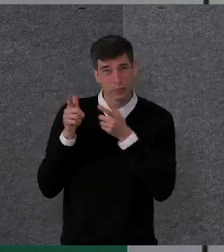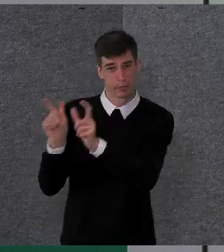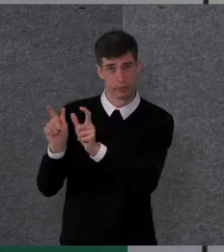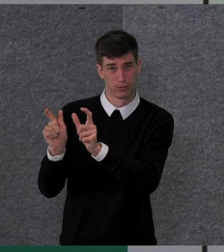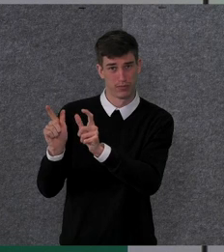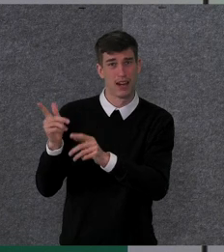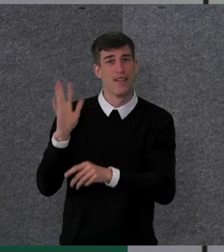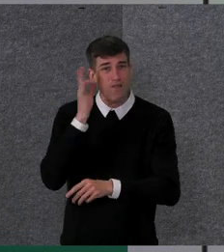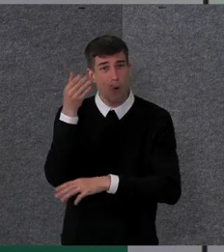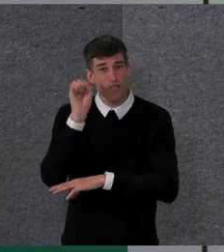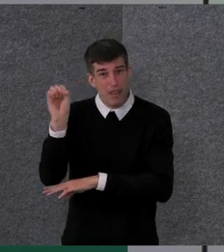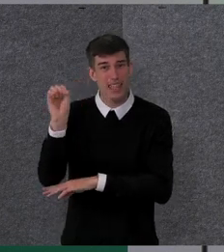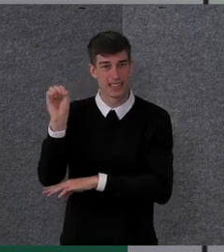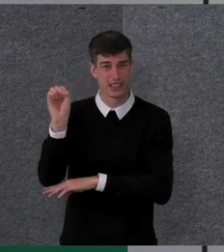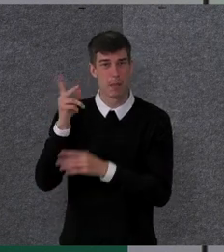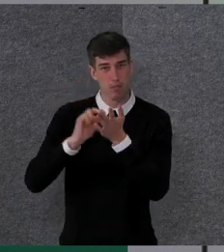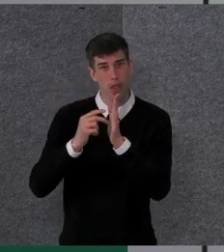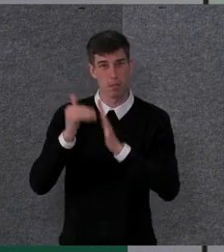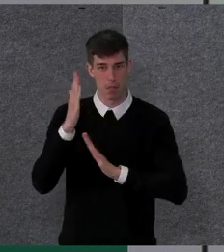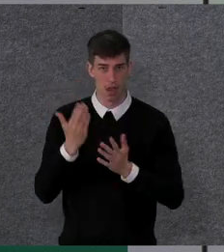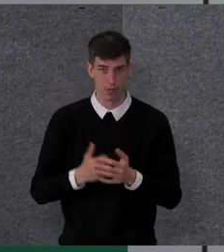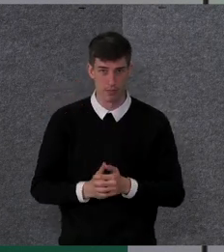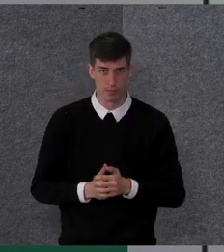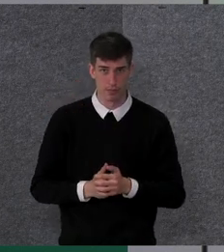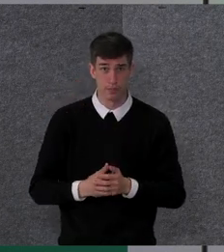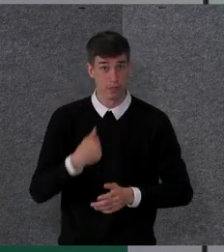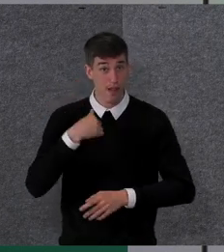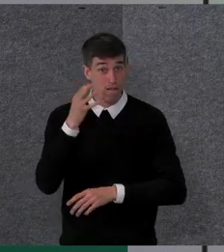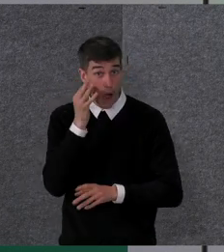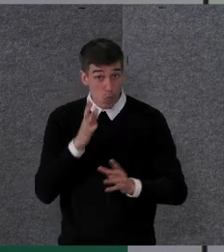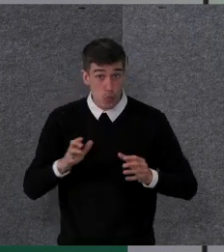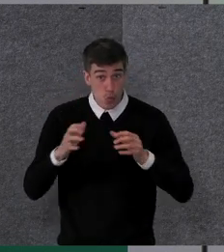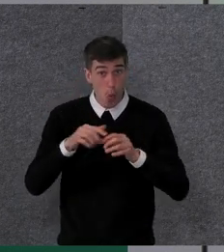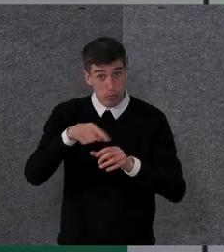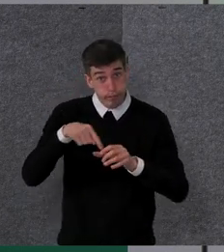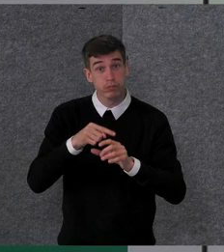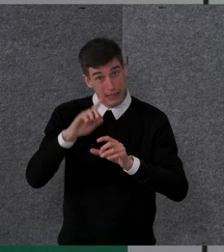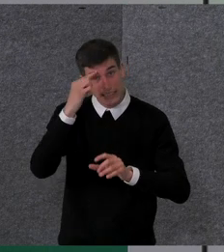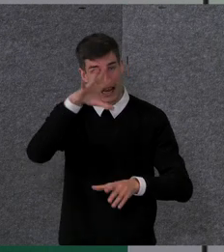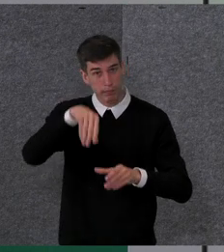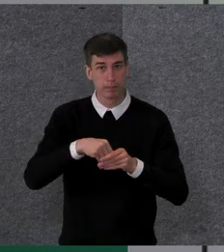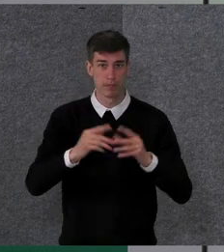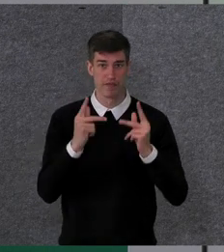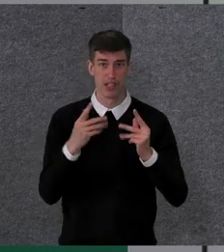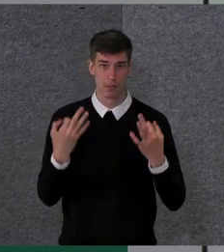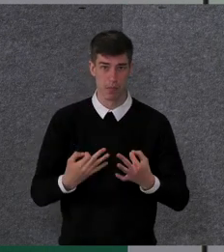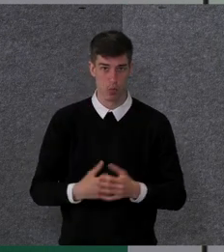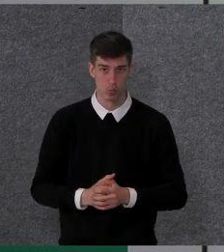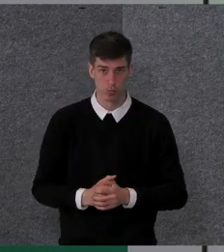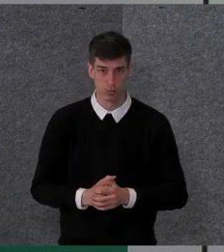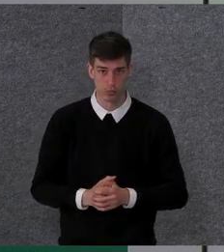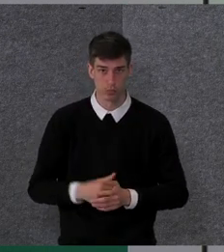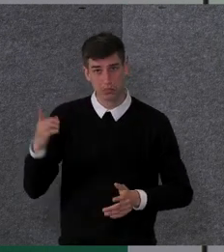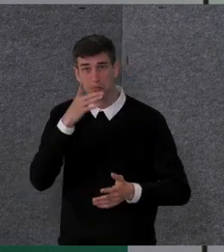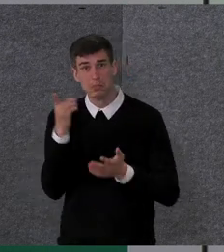Außenpolitik zu kämpfen. Und wir denken Frauen und marginalisierte Gruppen immer mit. Denn wir wissen, das